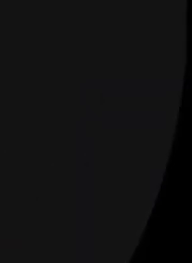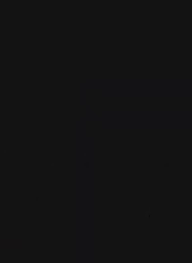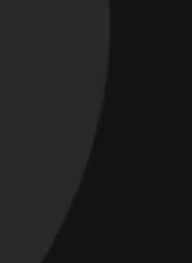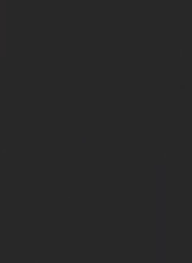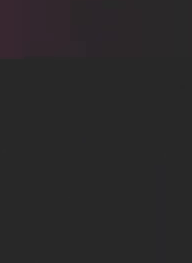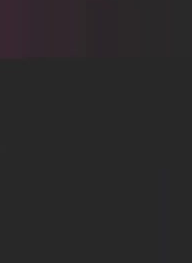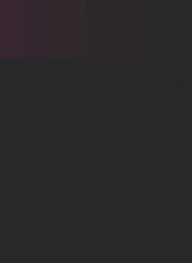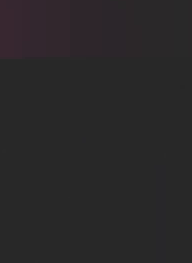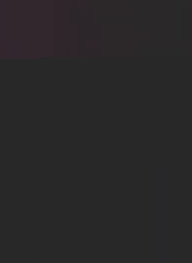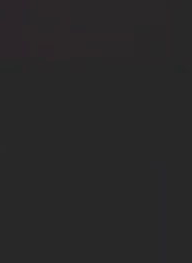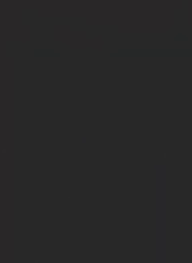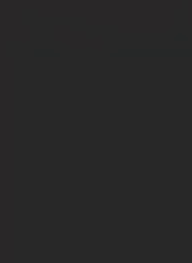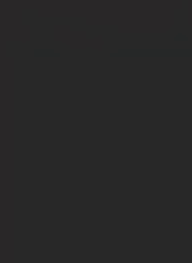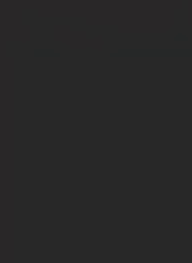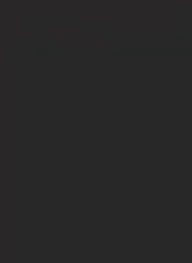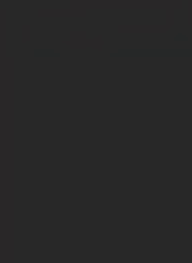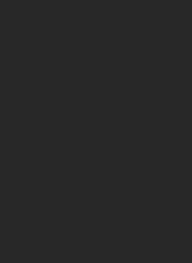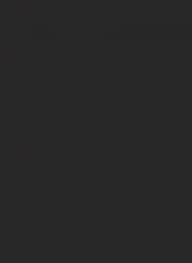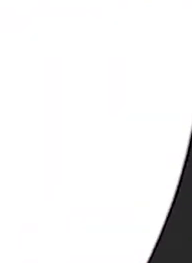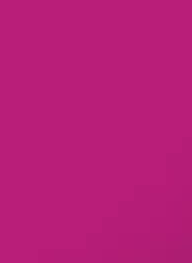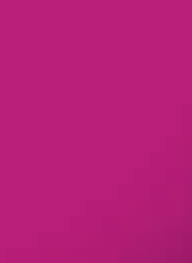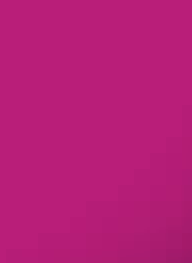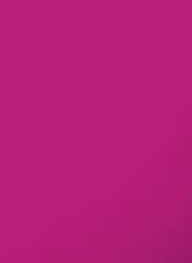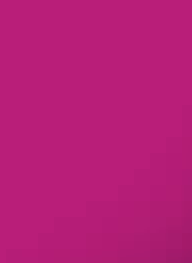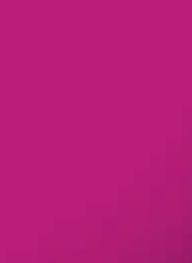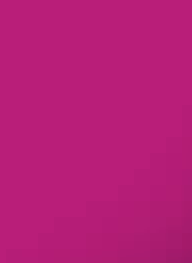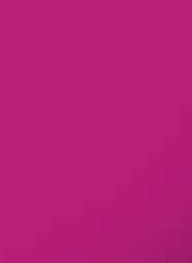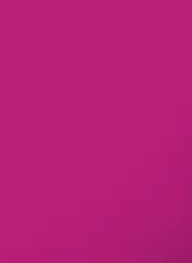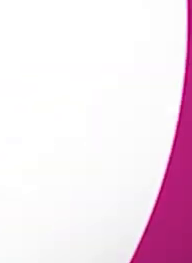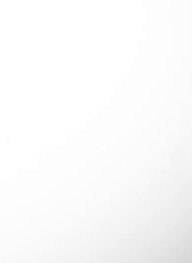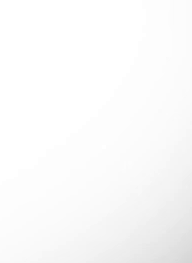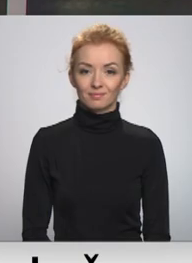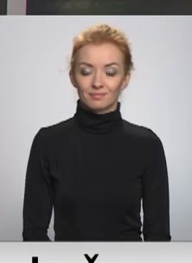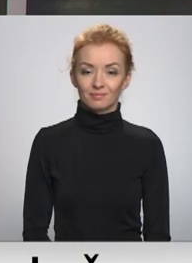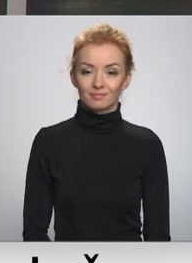Re, visi ēters ir te!